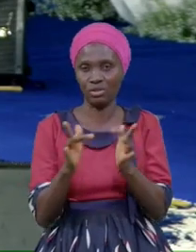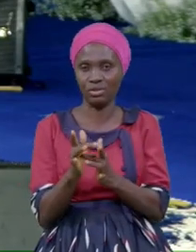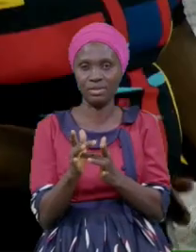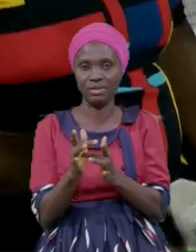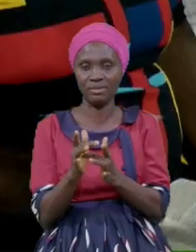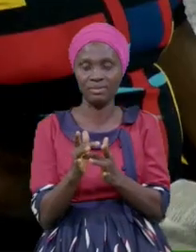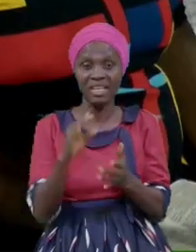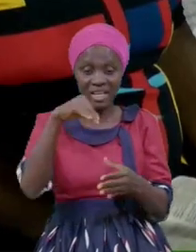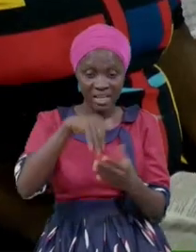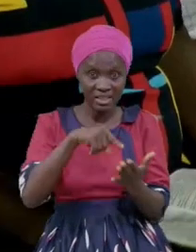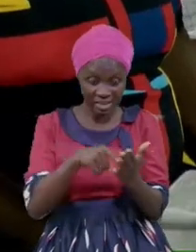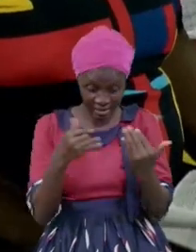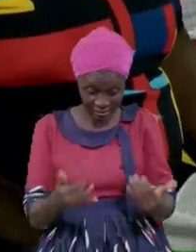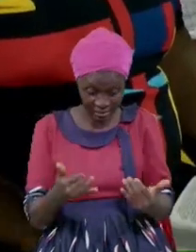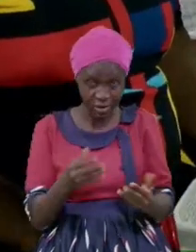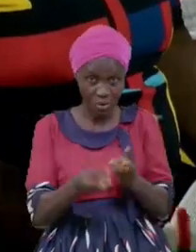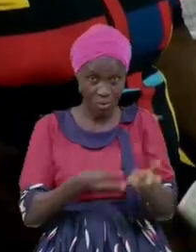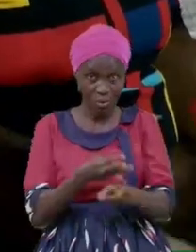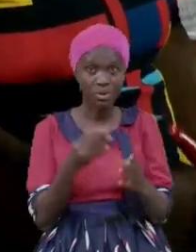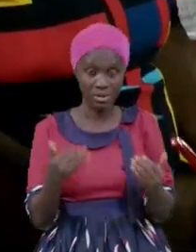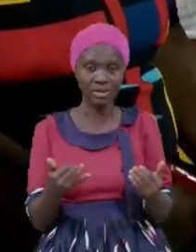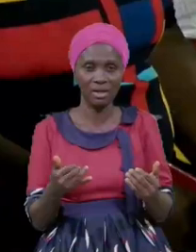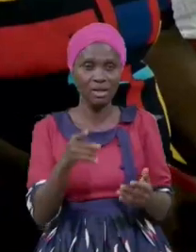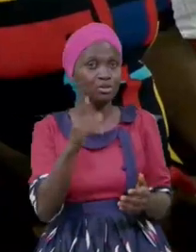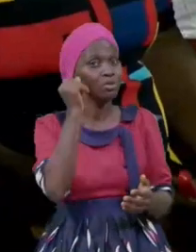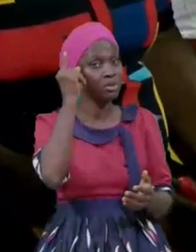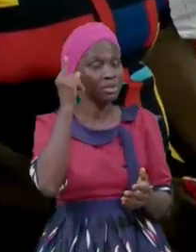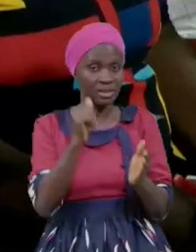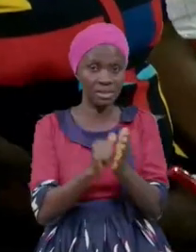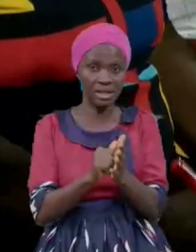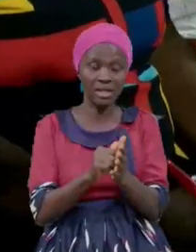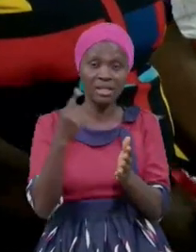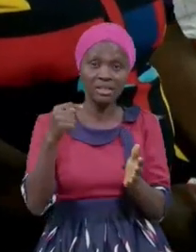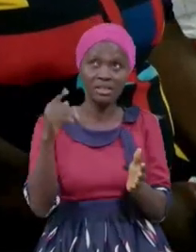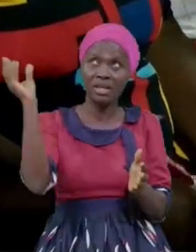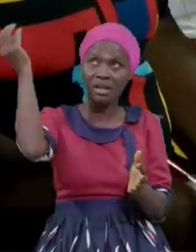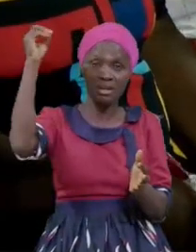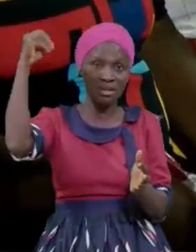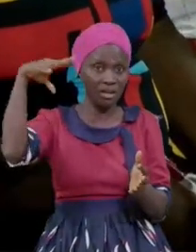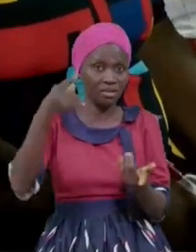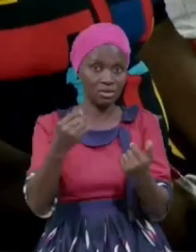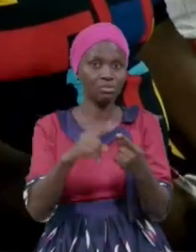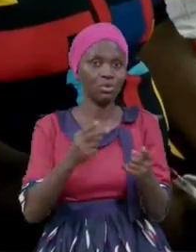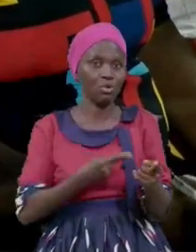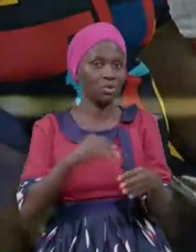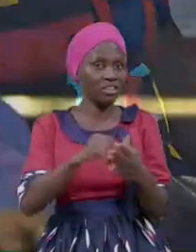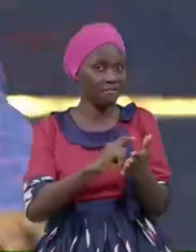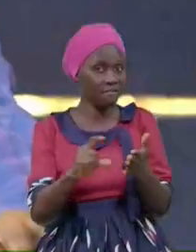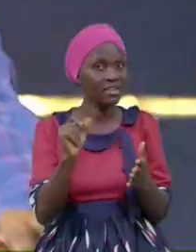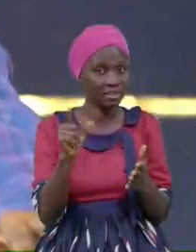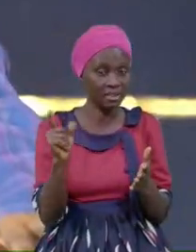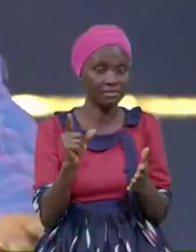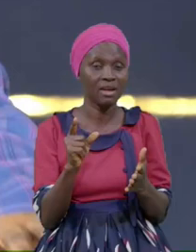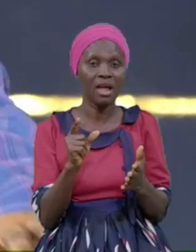Dans le siècle présent, comprenez, la grâce nous parvient dans le verset 11 et le